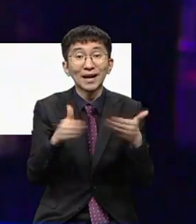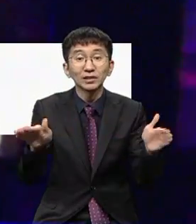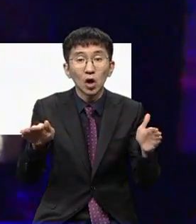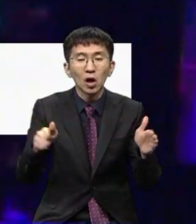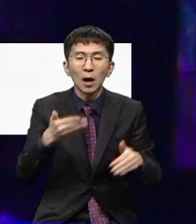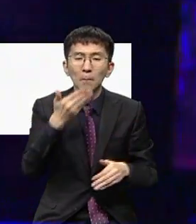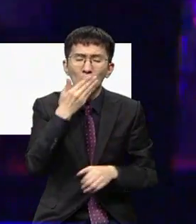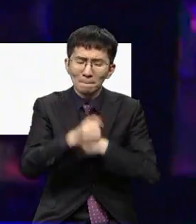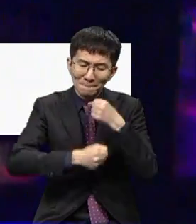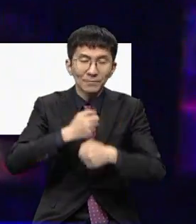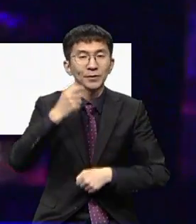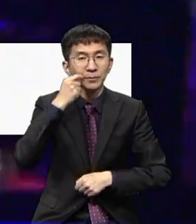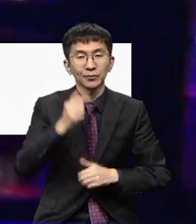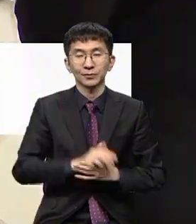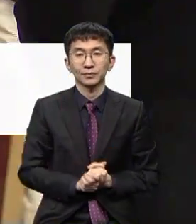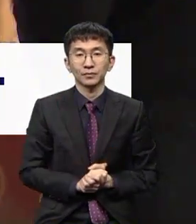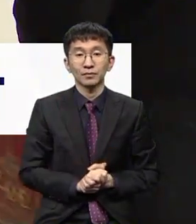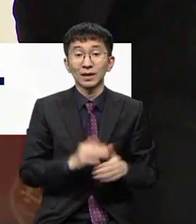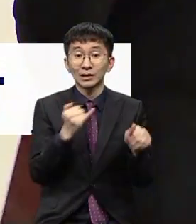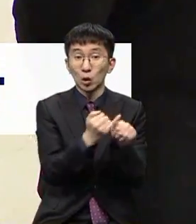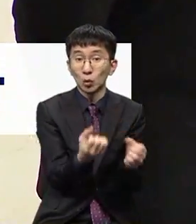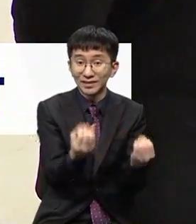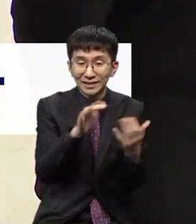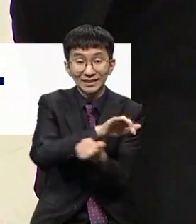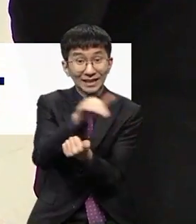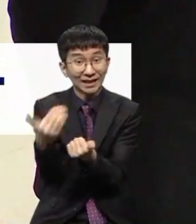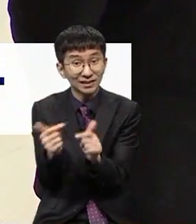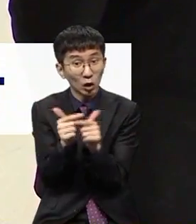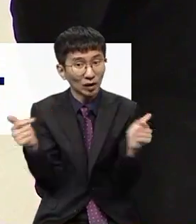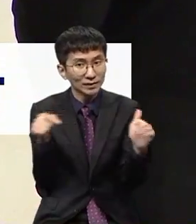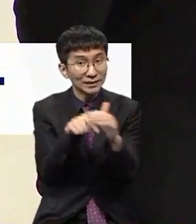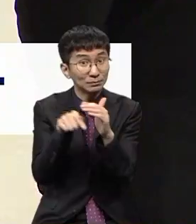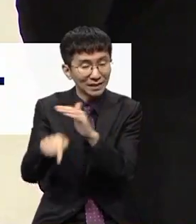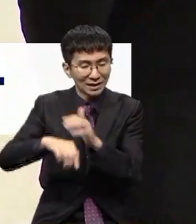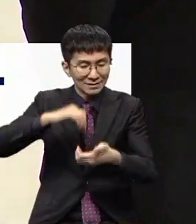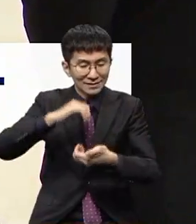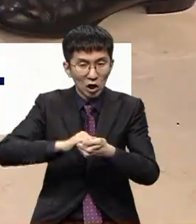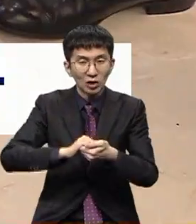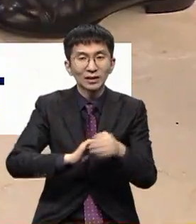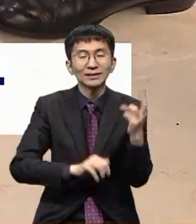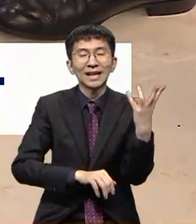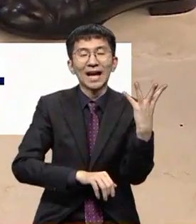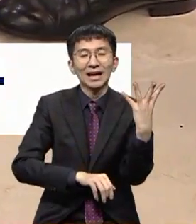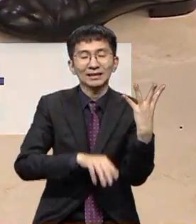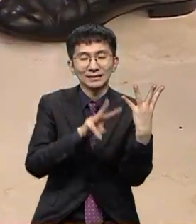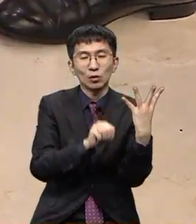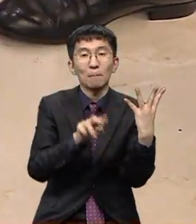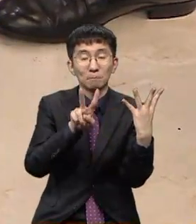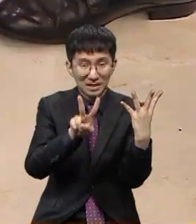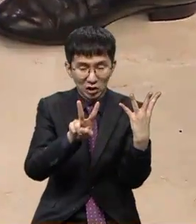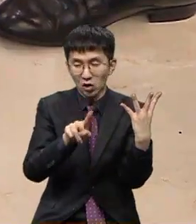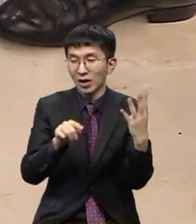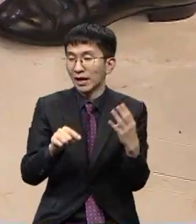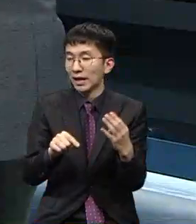수 없습니다. 이 밖에도 결혼식장과 장례식장 등의 입장 인원이 4제곱미터당 1명으로